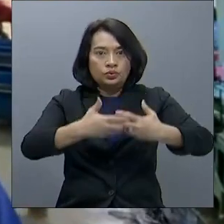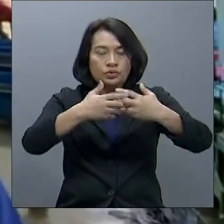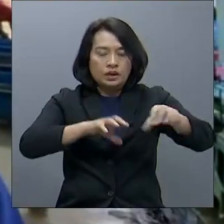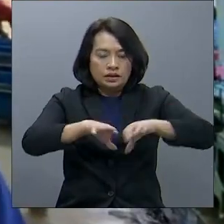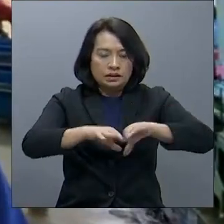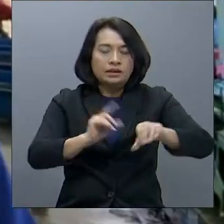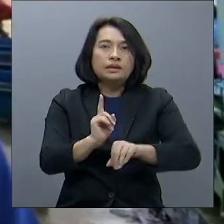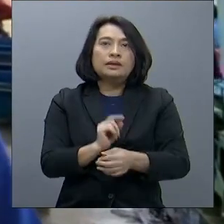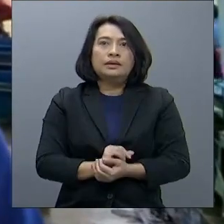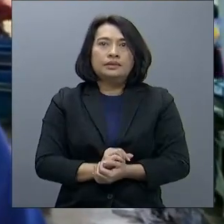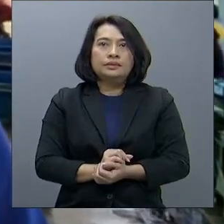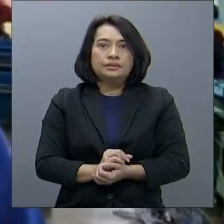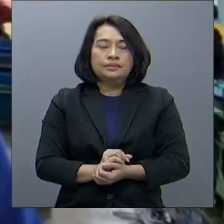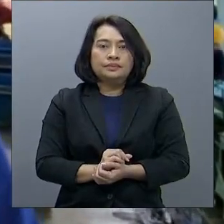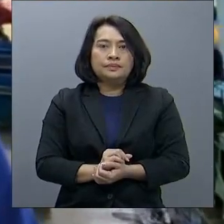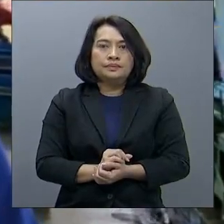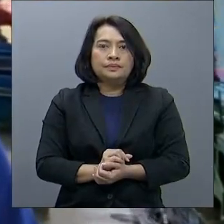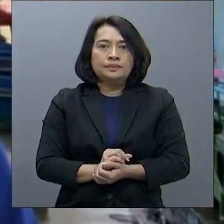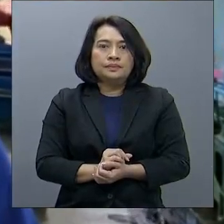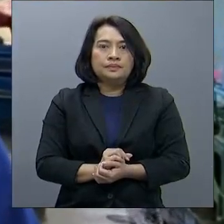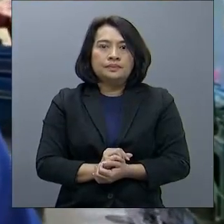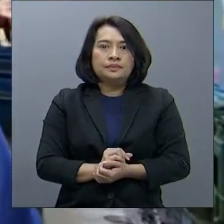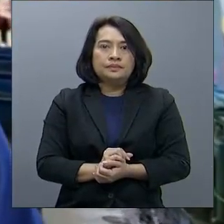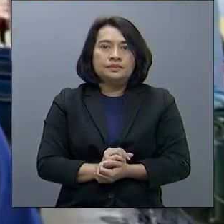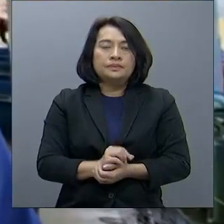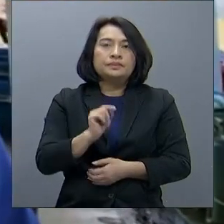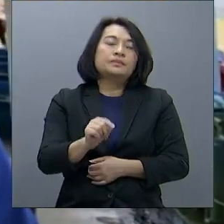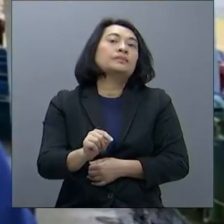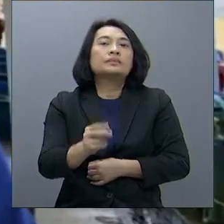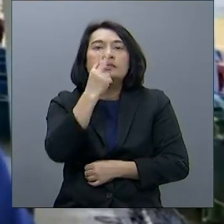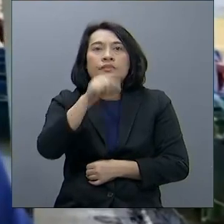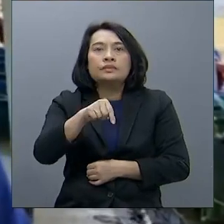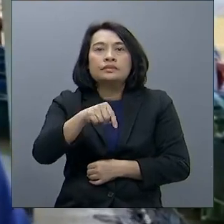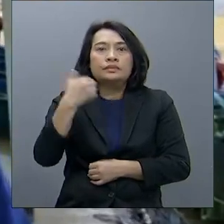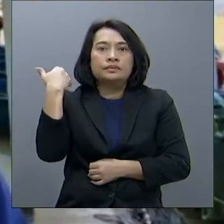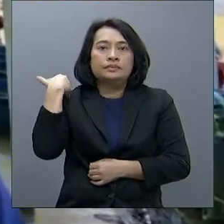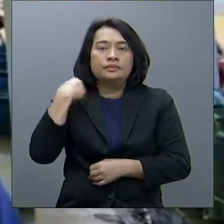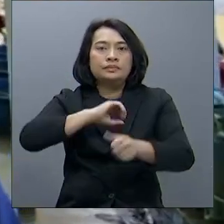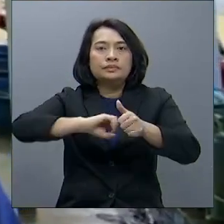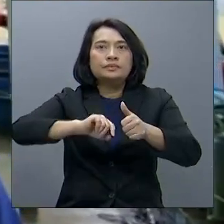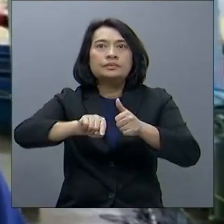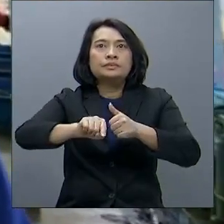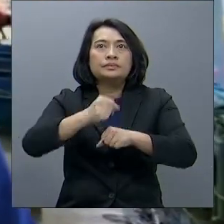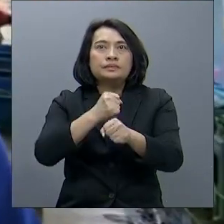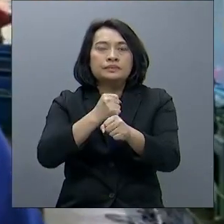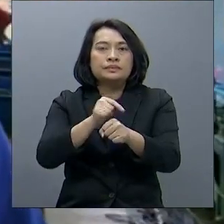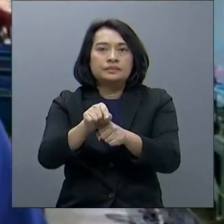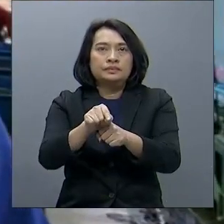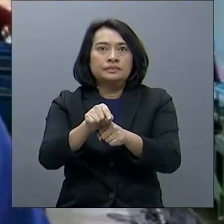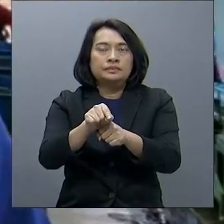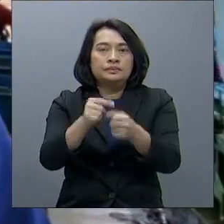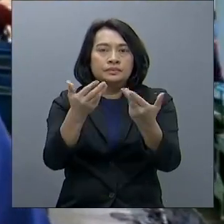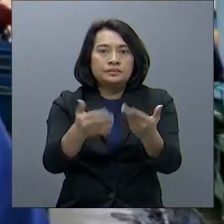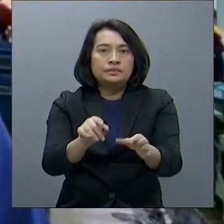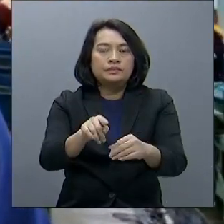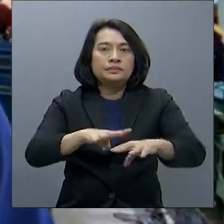บื้องต้นยังไงนะครับในเรามาลงนี้เราก็แนะนำให้ทำบ่อเกลือให้เพิ่มขึ้นนะครับแล้วก็กร